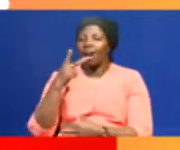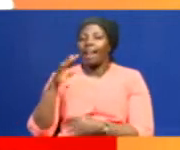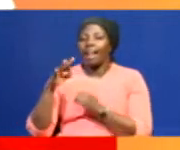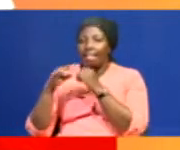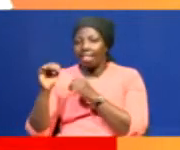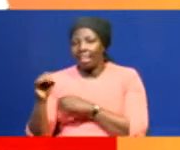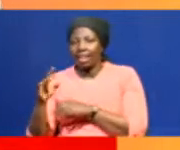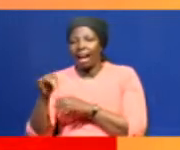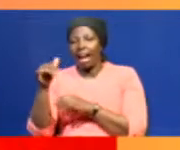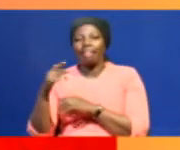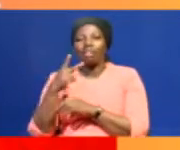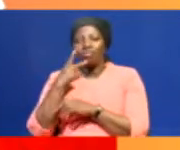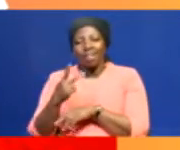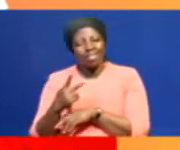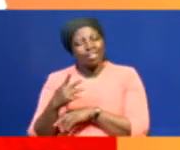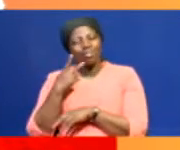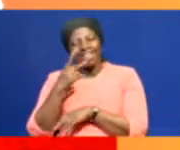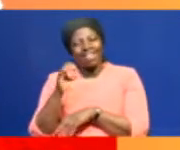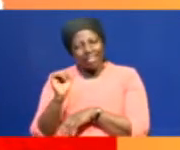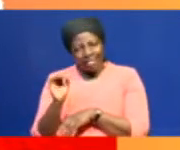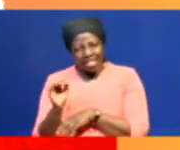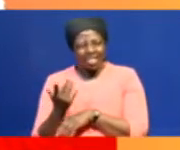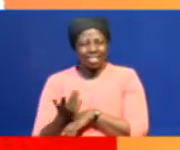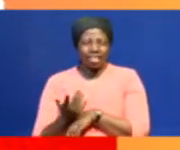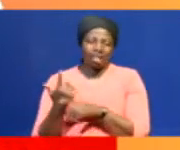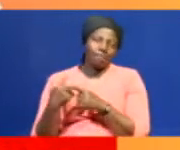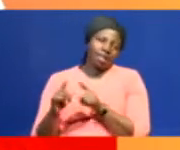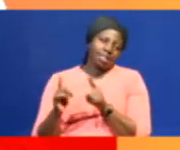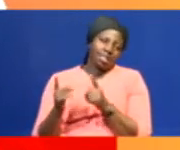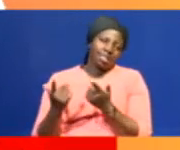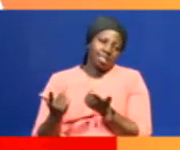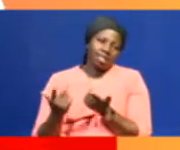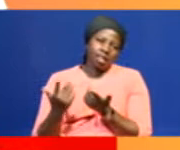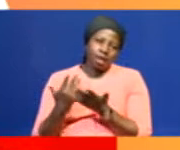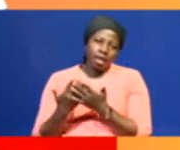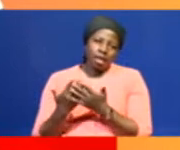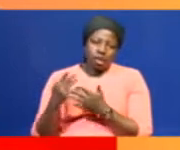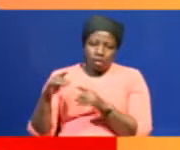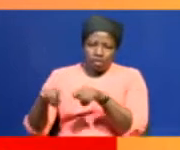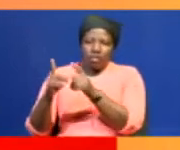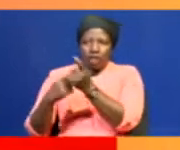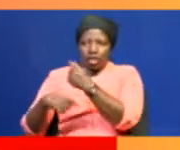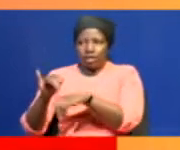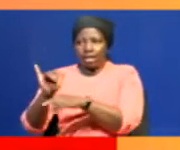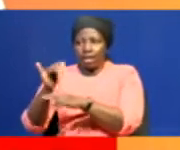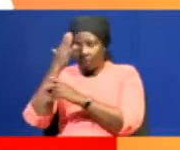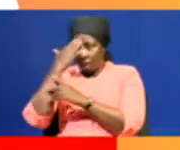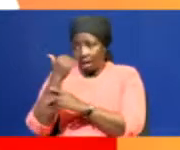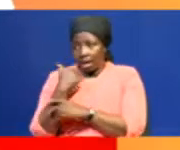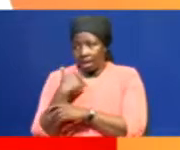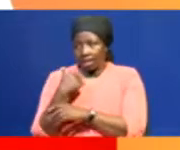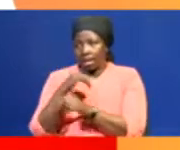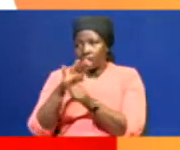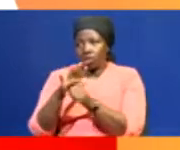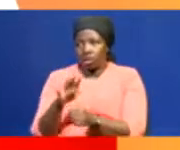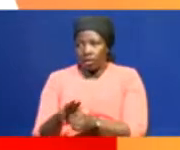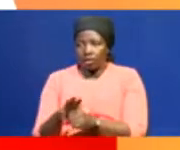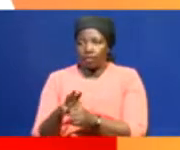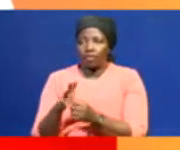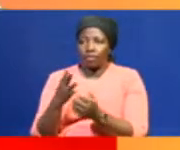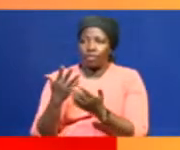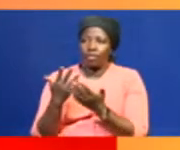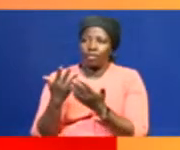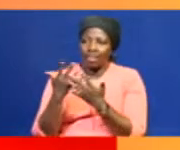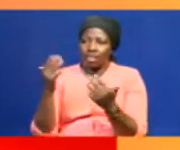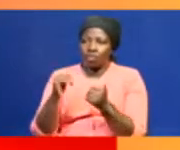1200, 1250, but pia walikuwa wanauza hivyo kwa sababu tulikuwa na taxes mingi sana kwa zile vitu ambazo zinakuwa imported.